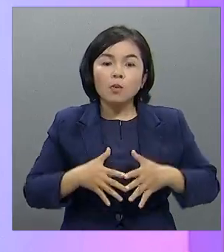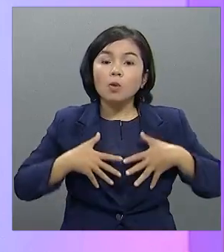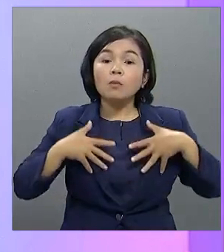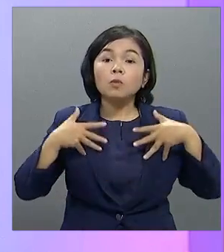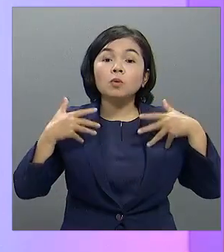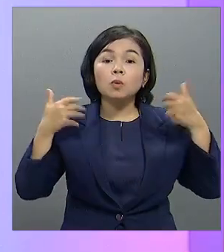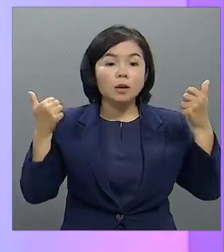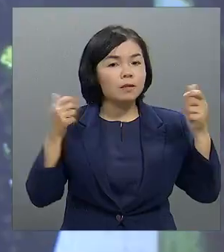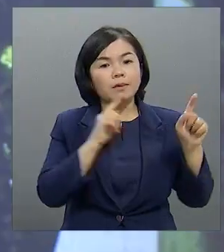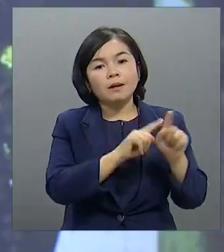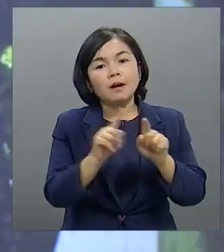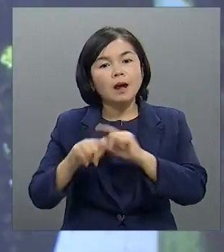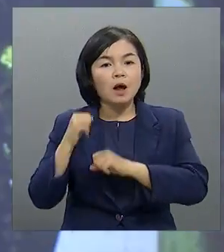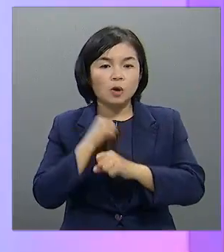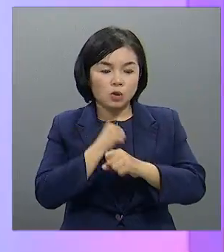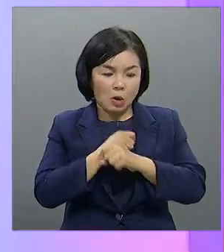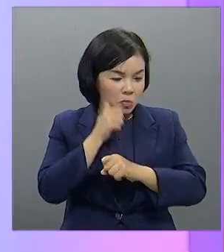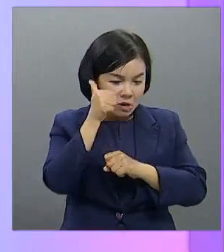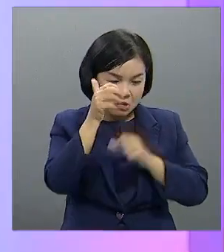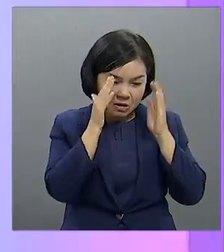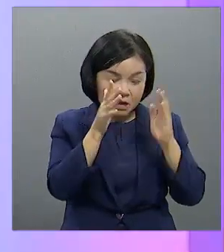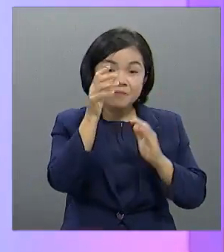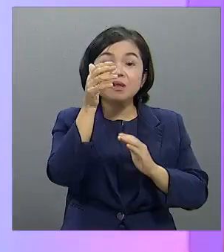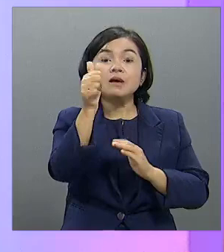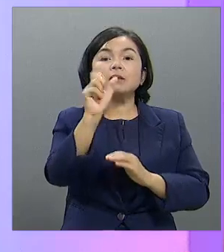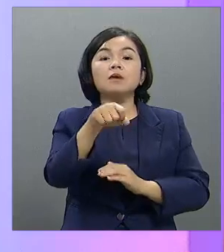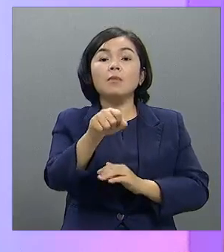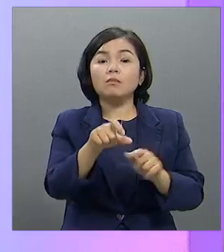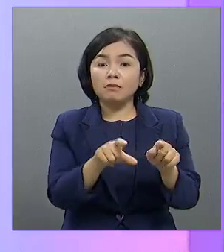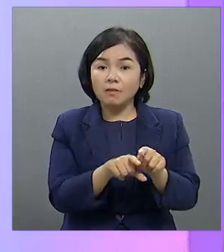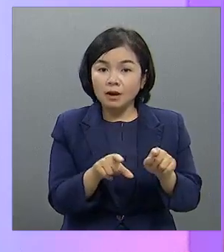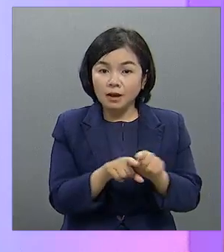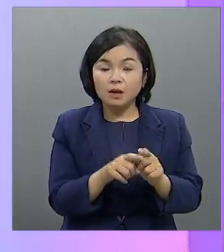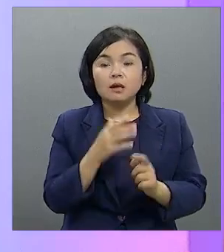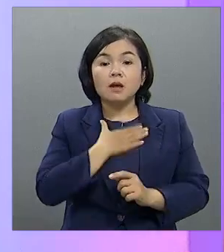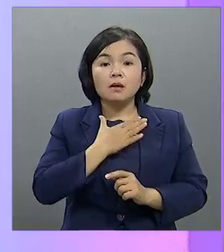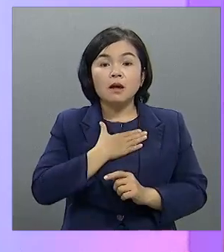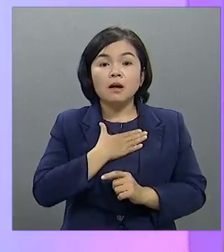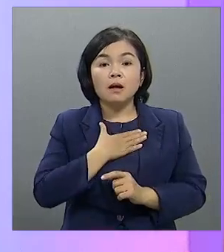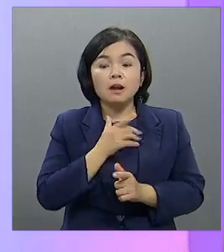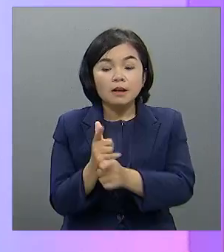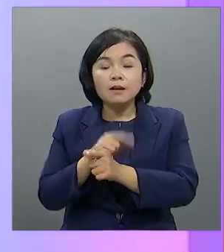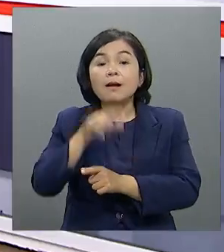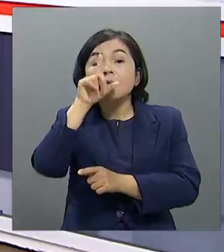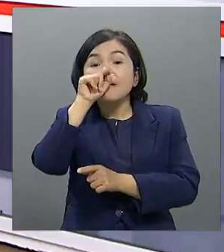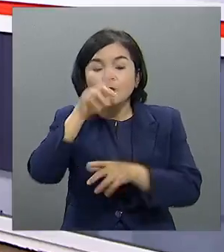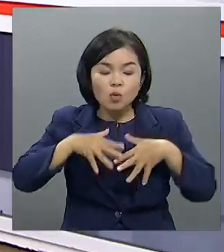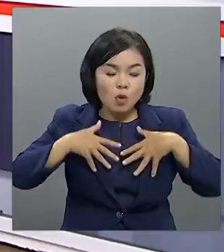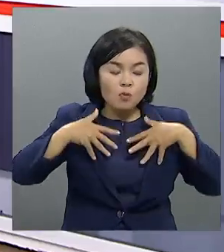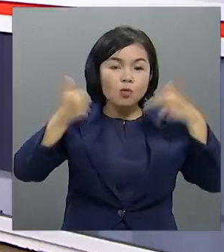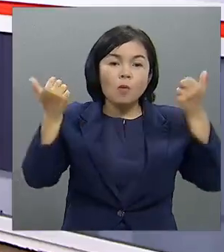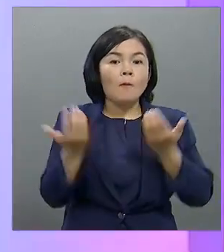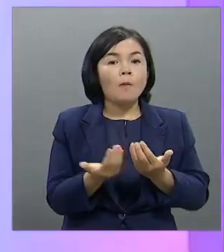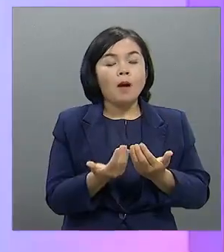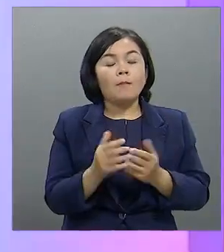ก็จะทำสิ่งนั้นออกมาได้ดีเช่นเดียวกันเหมือนกันนะครับถ้าเกิดว่าเราให้ไก่มีความสุขแม่ไก่ก็อาจจะออกไข่ออกผลผลิตดีเ